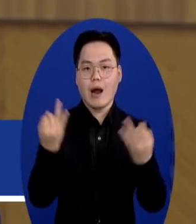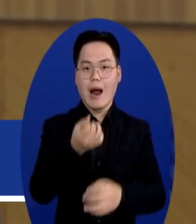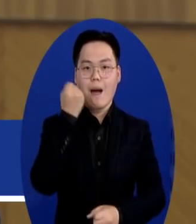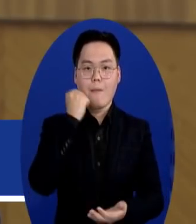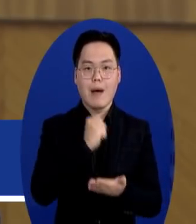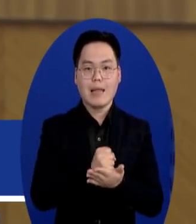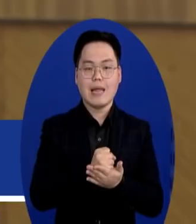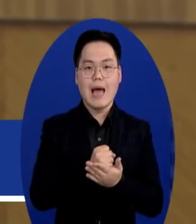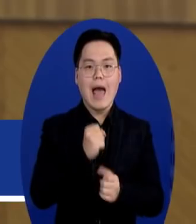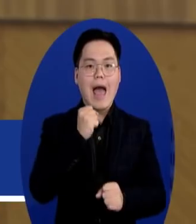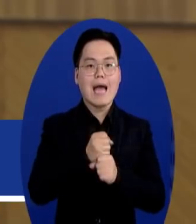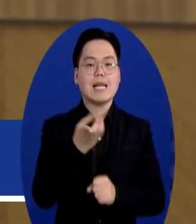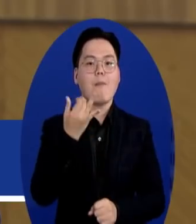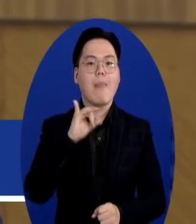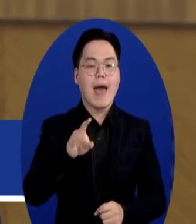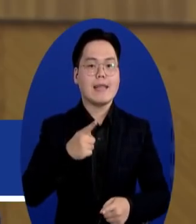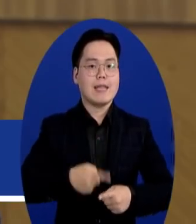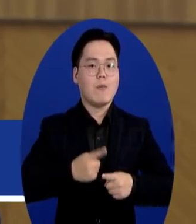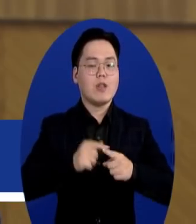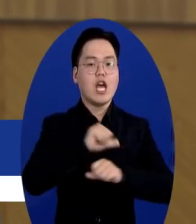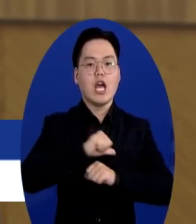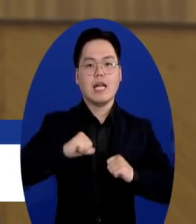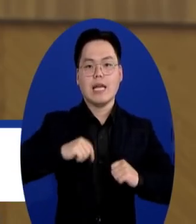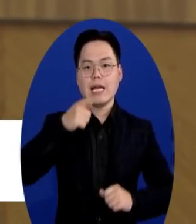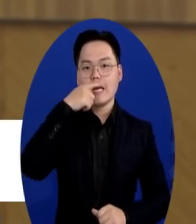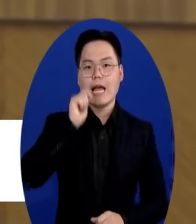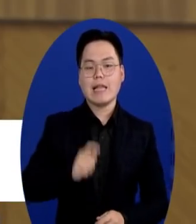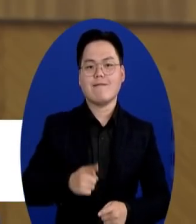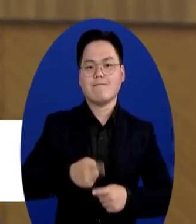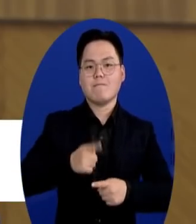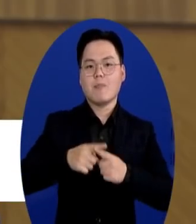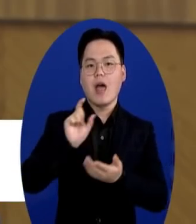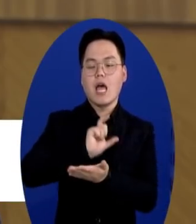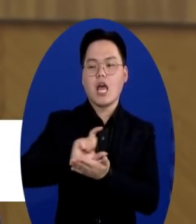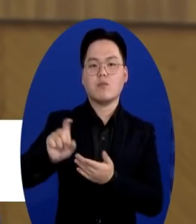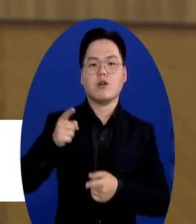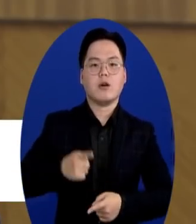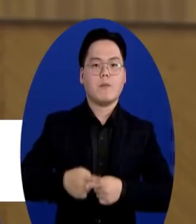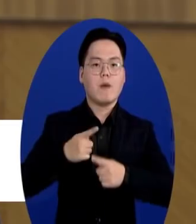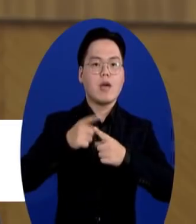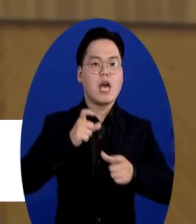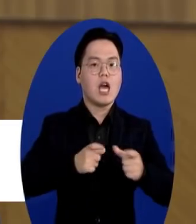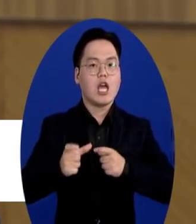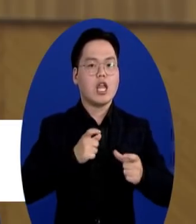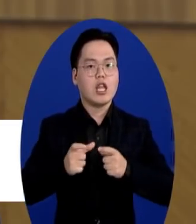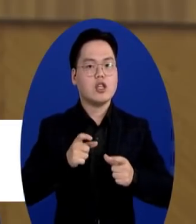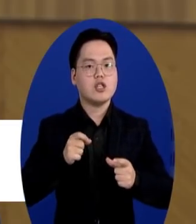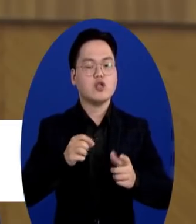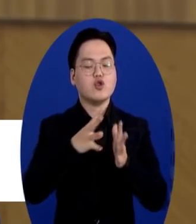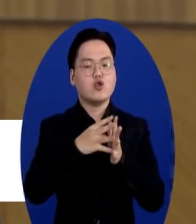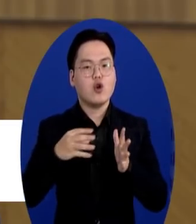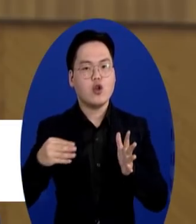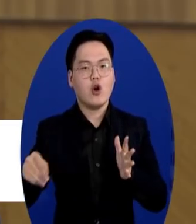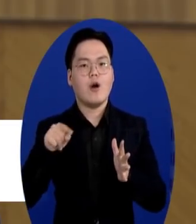байрыг нэмэгдүүлэх, за иргэдийн орлогыг нэмэгдүүлэх, экспортыг нэмэгдүүлэх, эдийн засагт нөлөө үзүүлэх 10